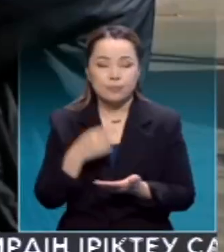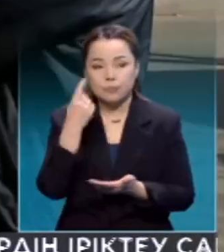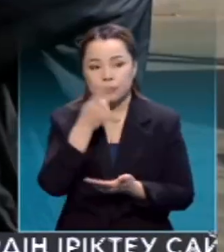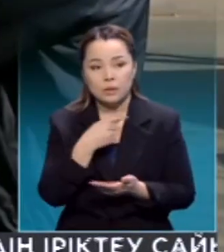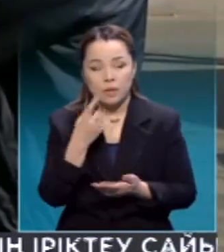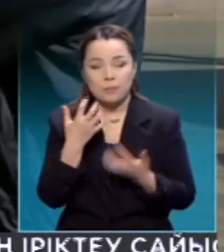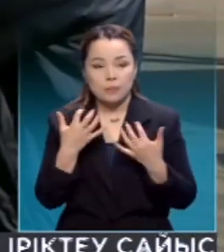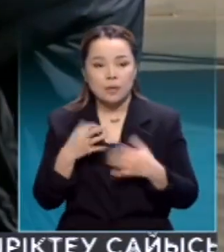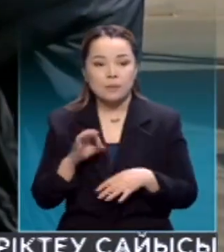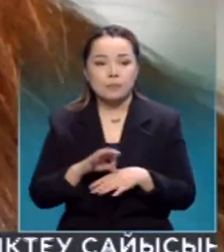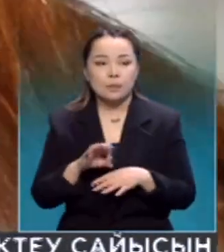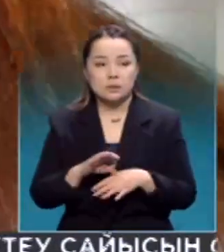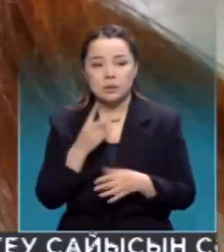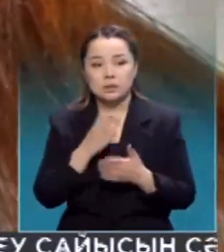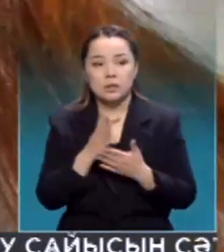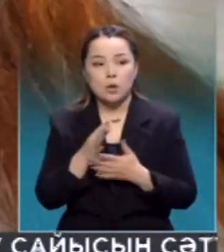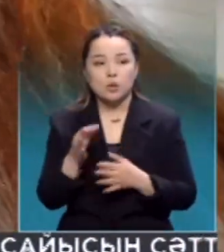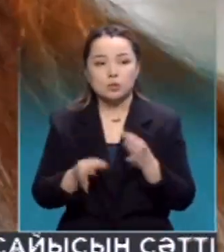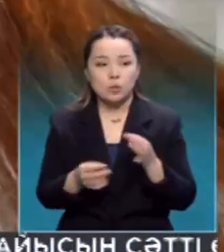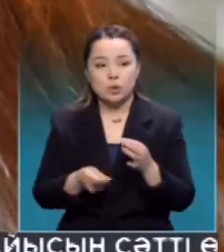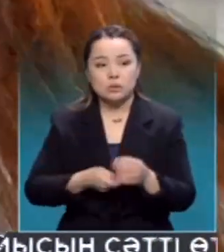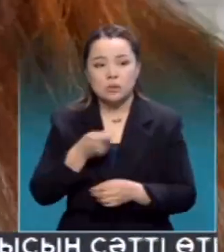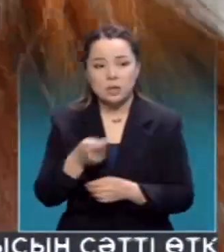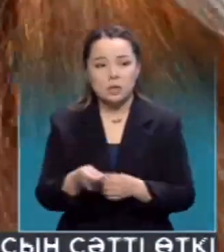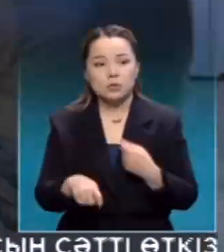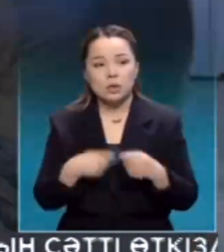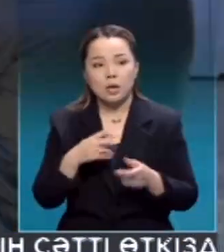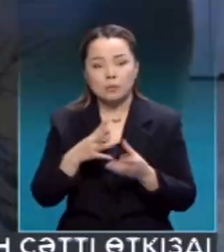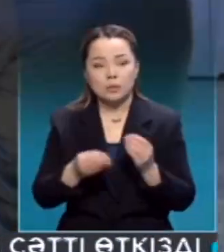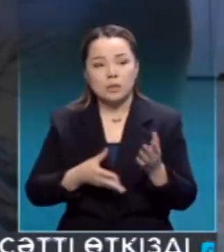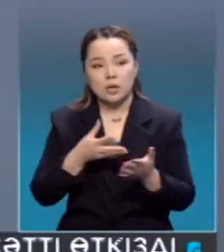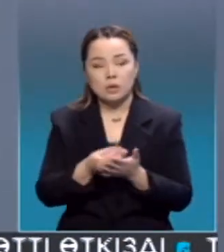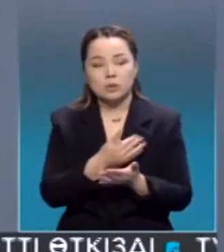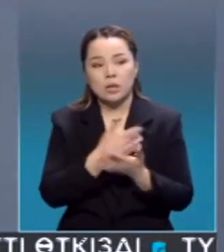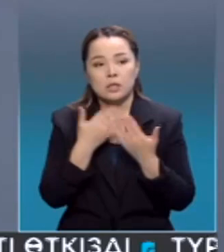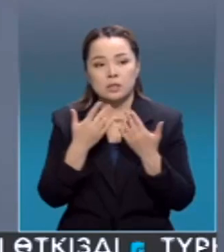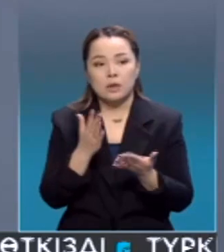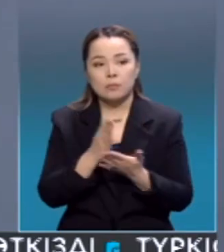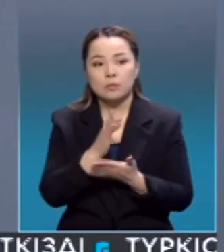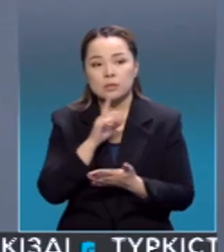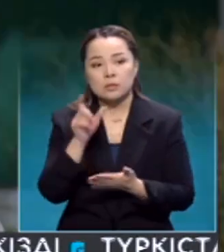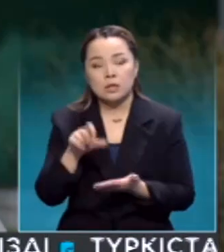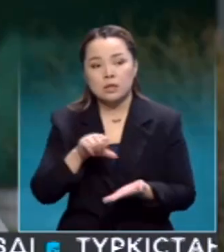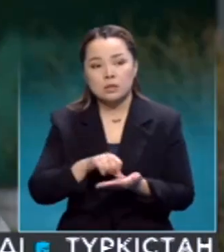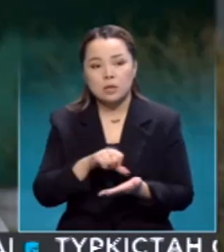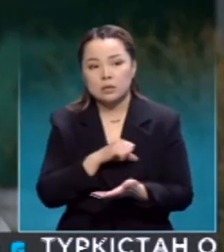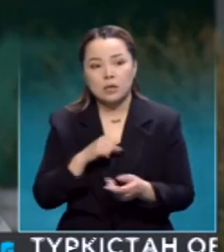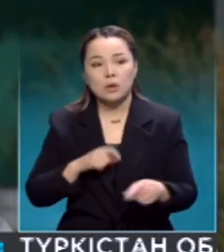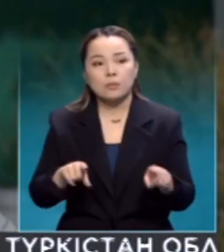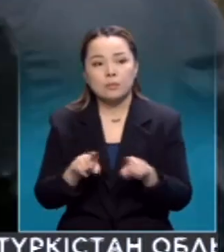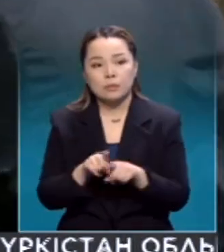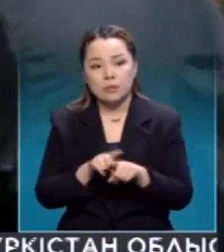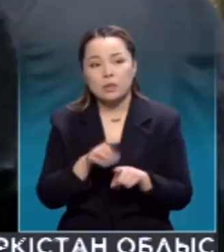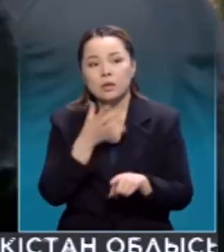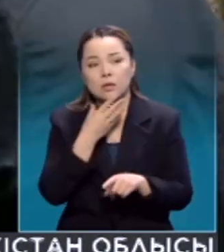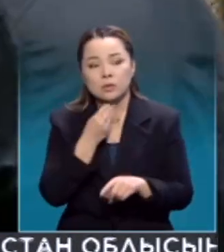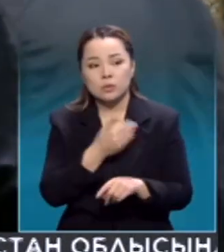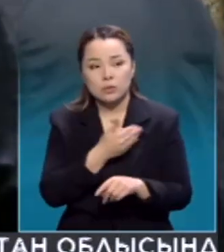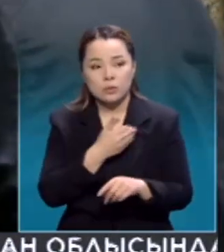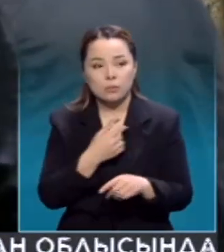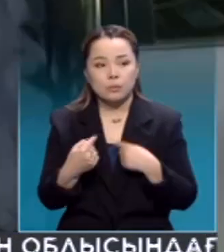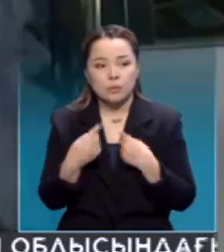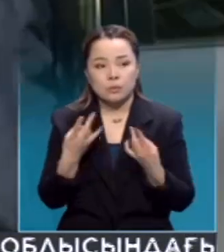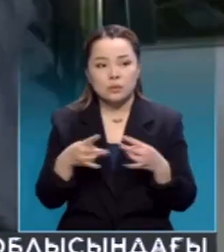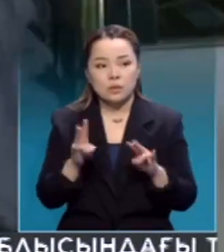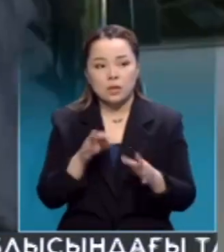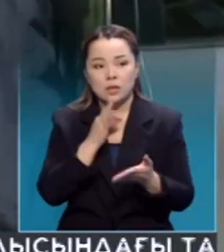Бетіндегі бөртпемен алысқан Майра енді сотқа жүгініп, шығындарын өтеуді талап етпек. Ол қыз келіншектерді өзі секілді ажарланамын